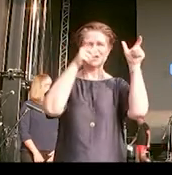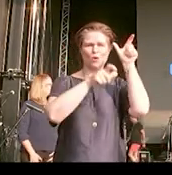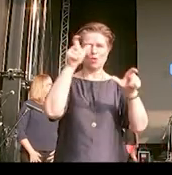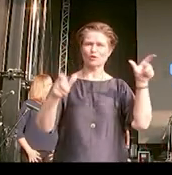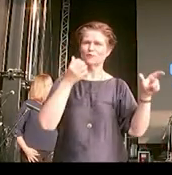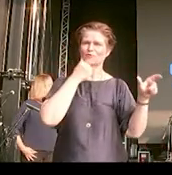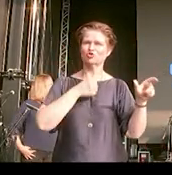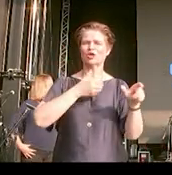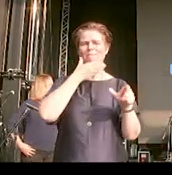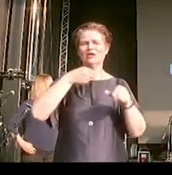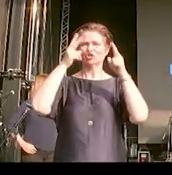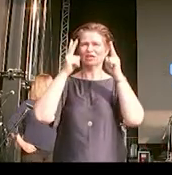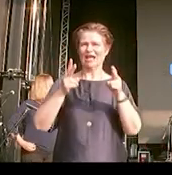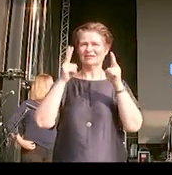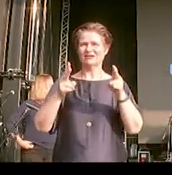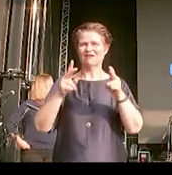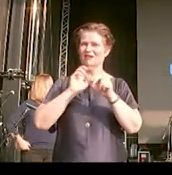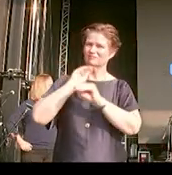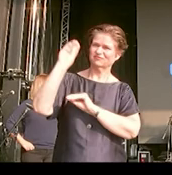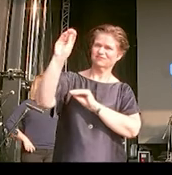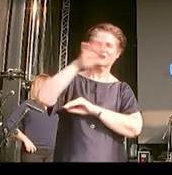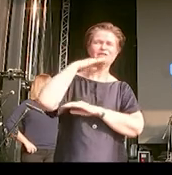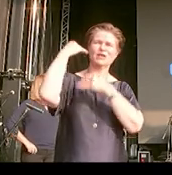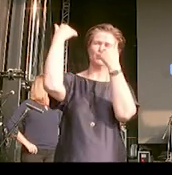zu verteidigen. Viele Grüße ins Mittelmeer.